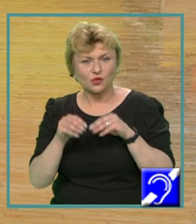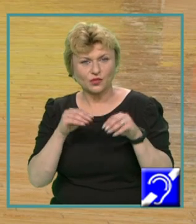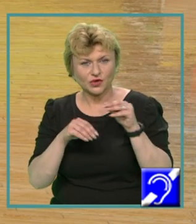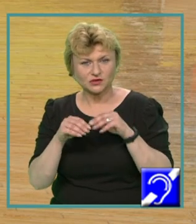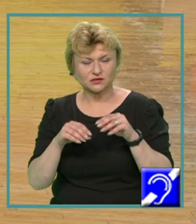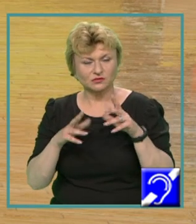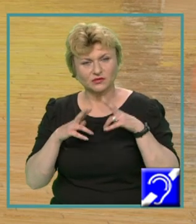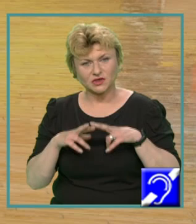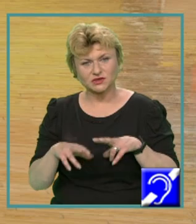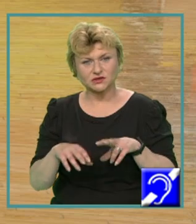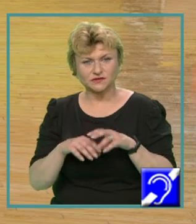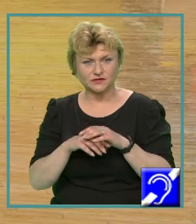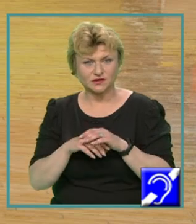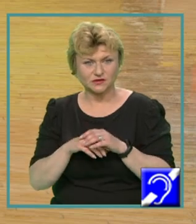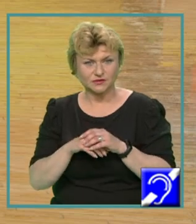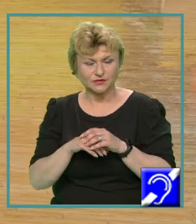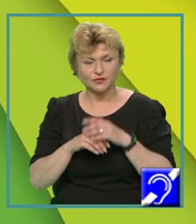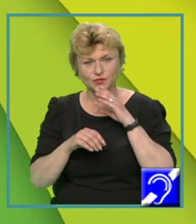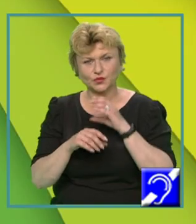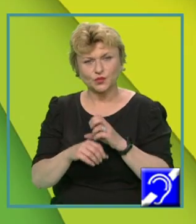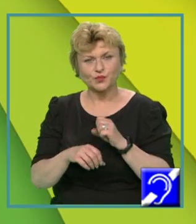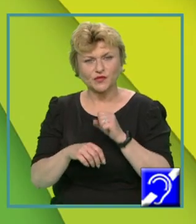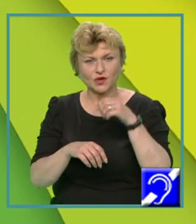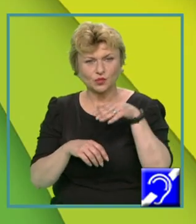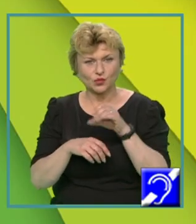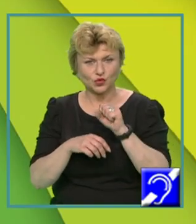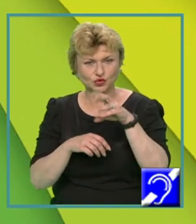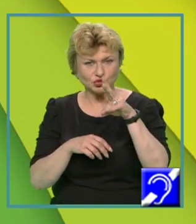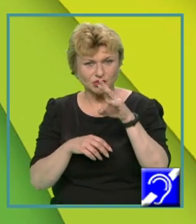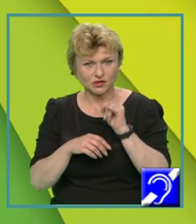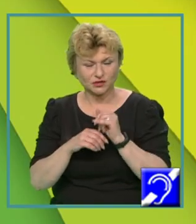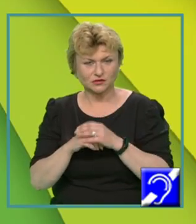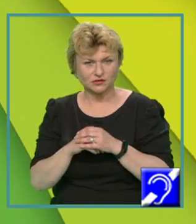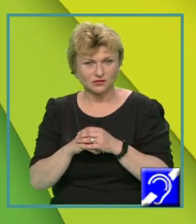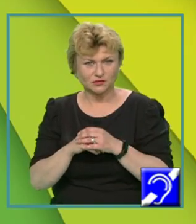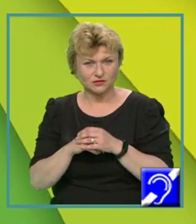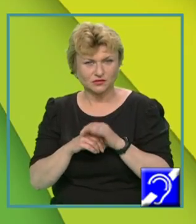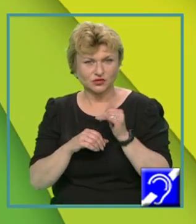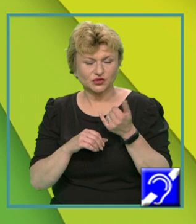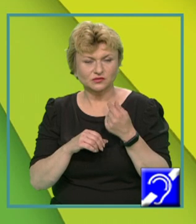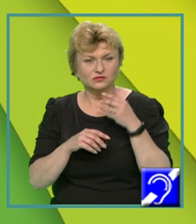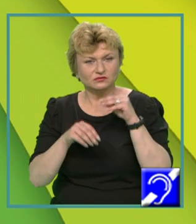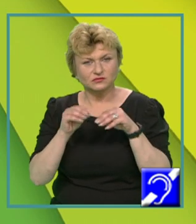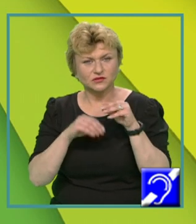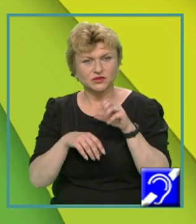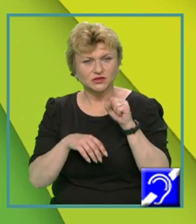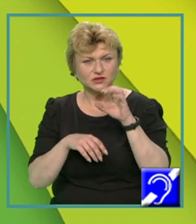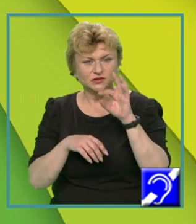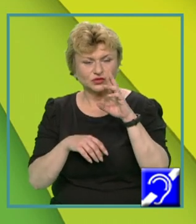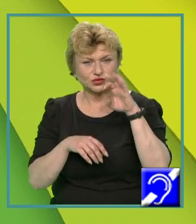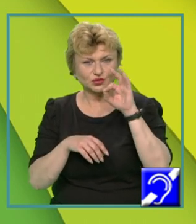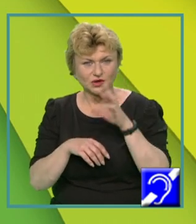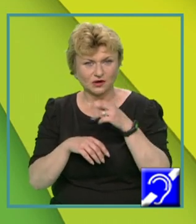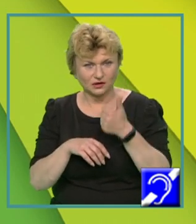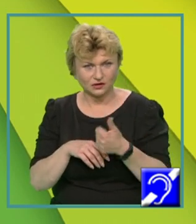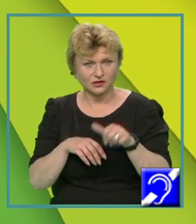sunt deplasate de către mușchi. Vedeți aici nefronul, unitatea structurală și funcțională a